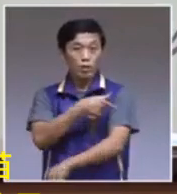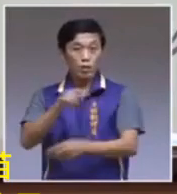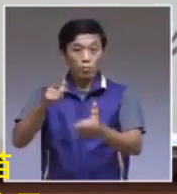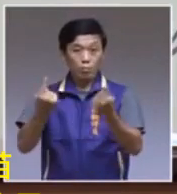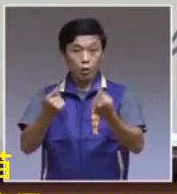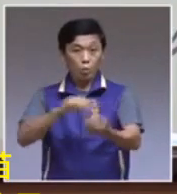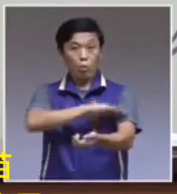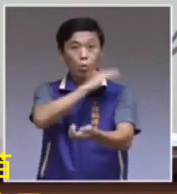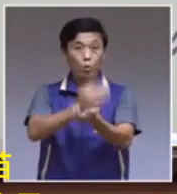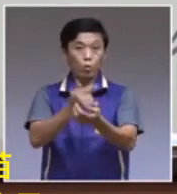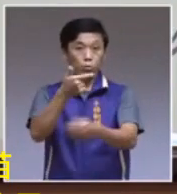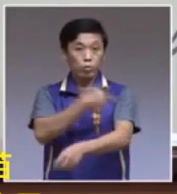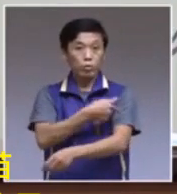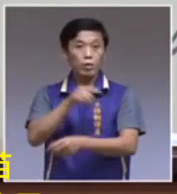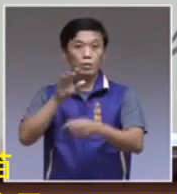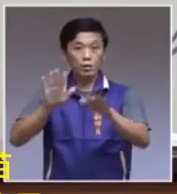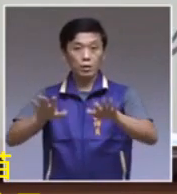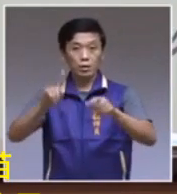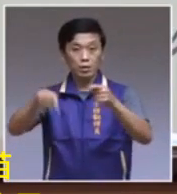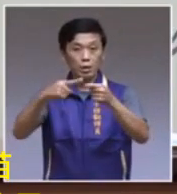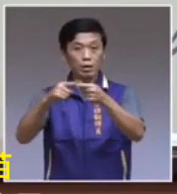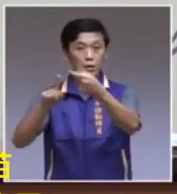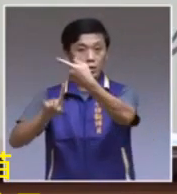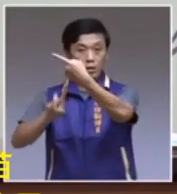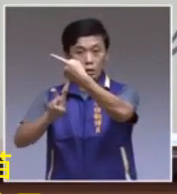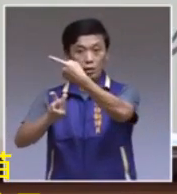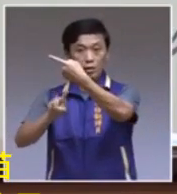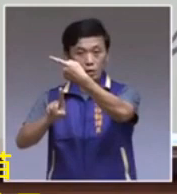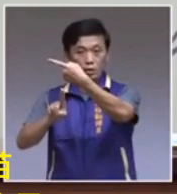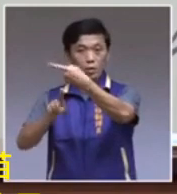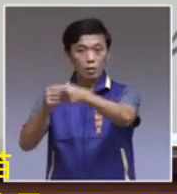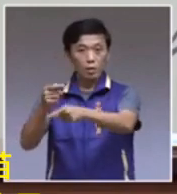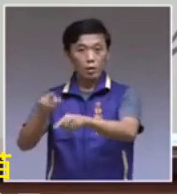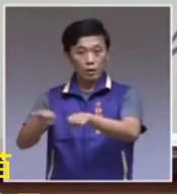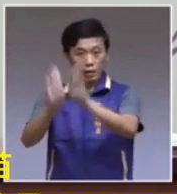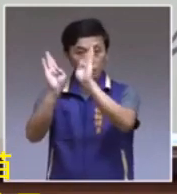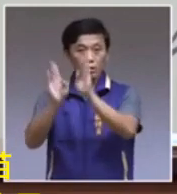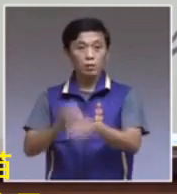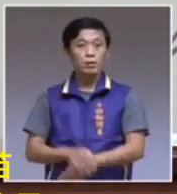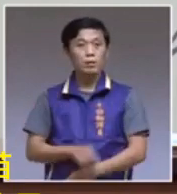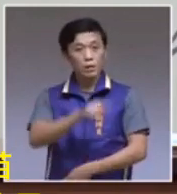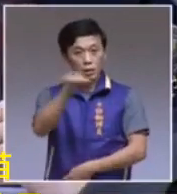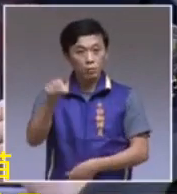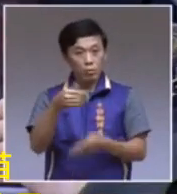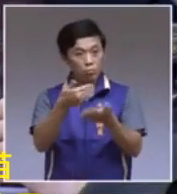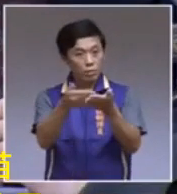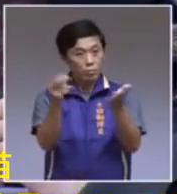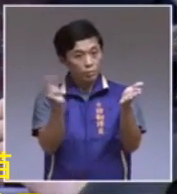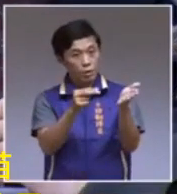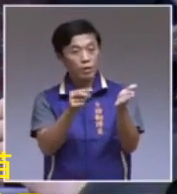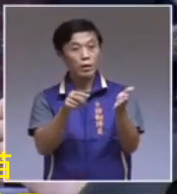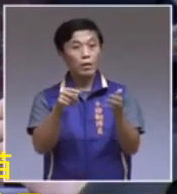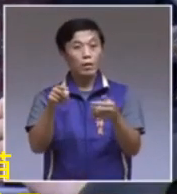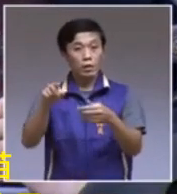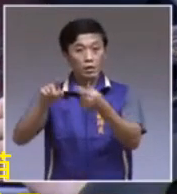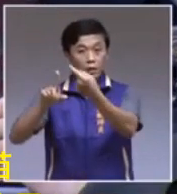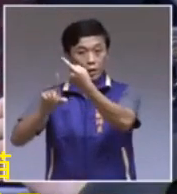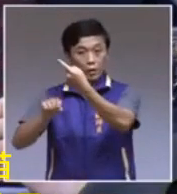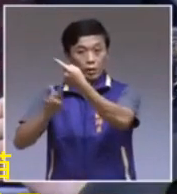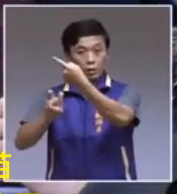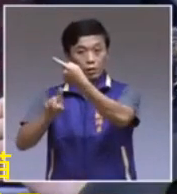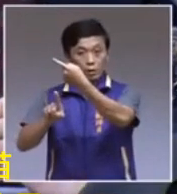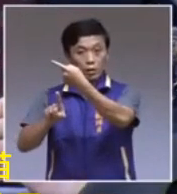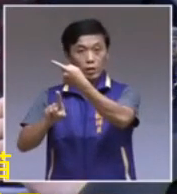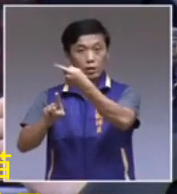是从今年的1月21号开始施打哈。那大家可以看到，他们从